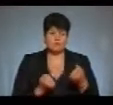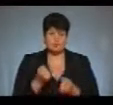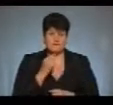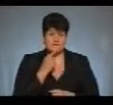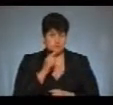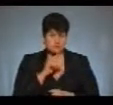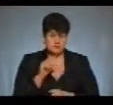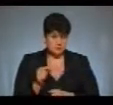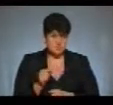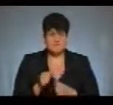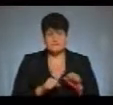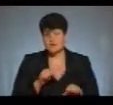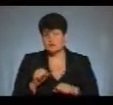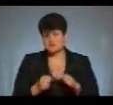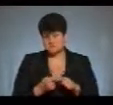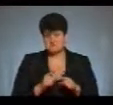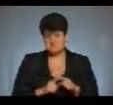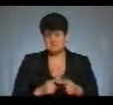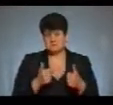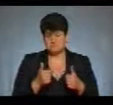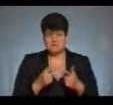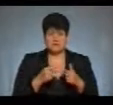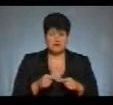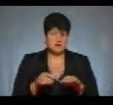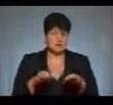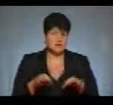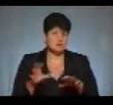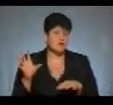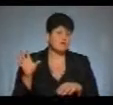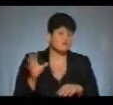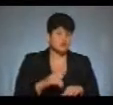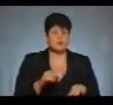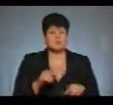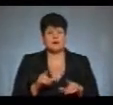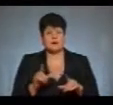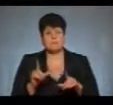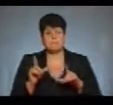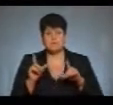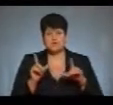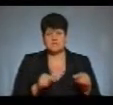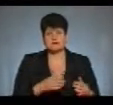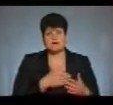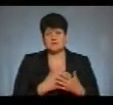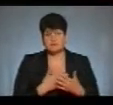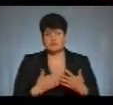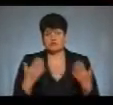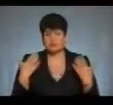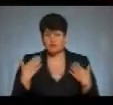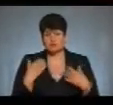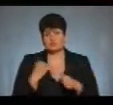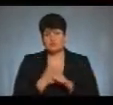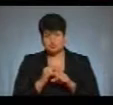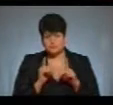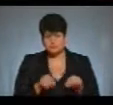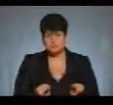добратися, то велосипед – це актуальний вид транспорту для всього. Для поїздок, для активного відпочинку, так само для доїзду на роботу. У нас є